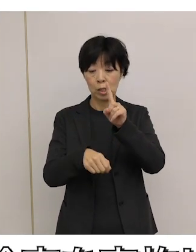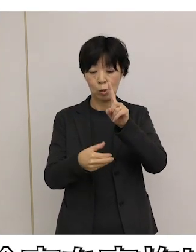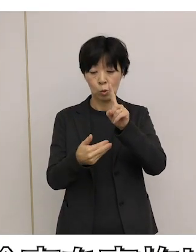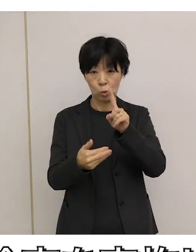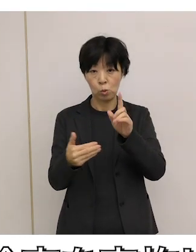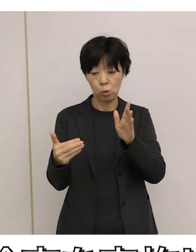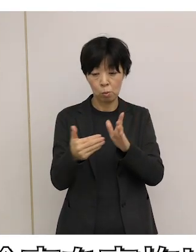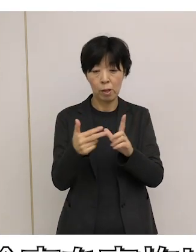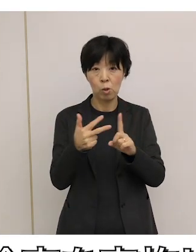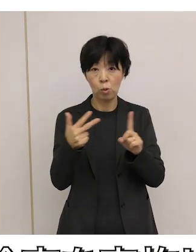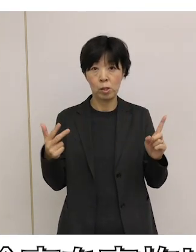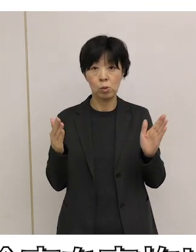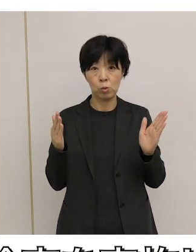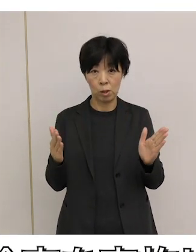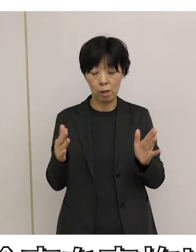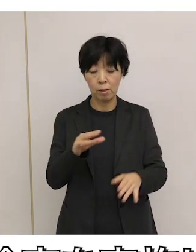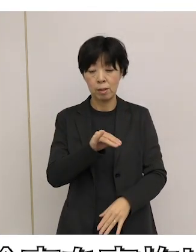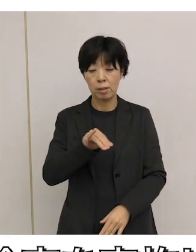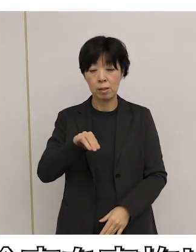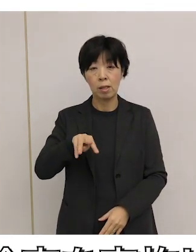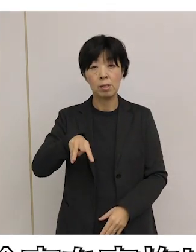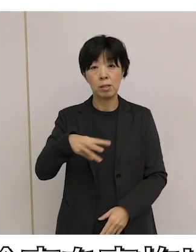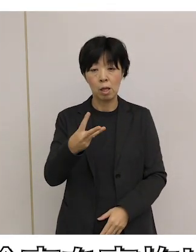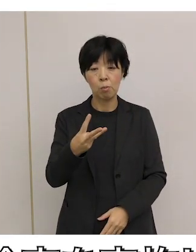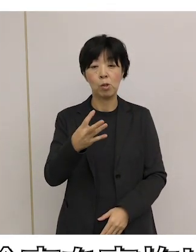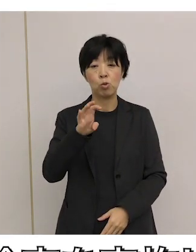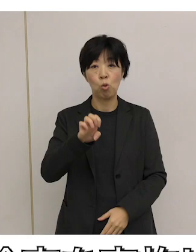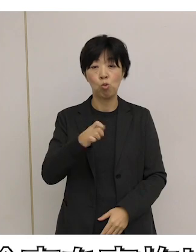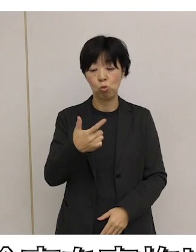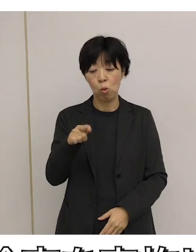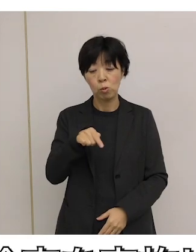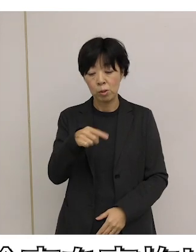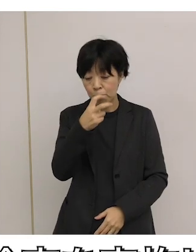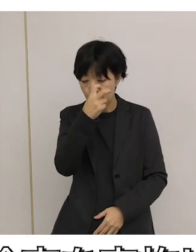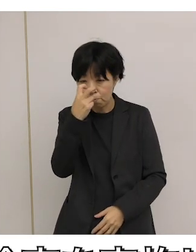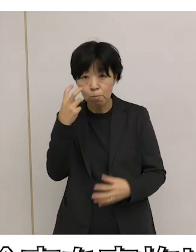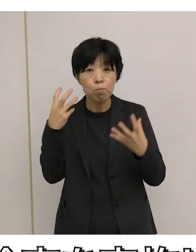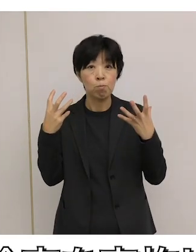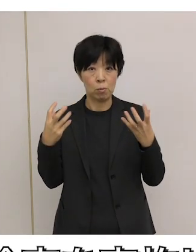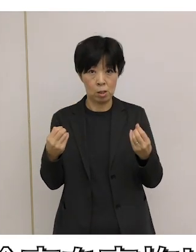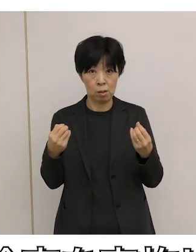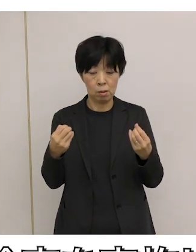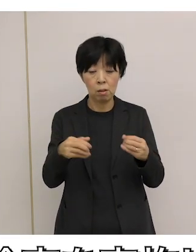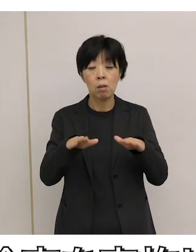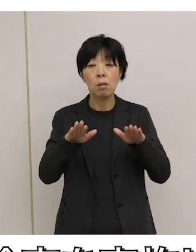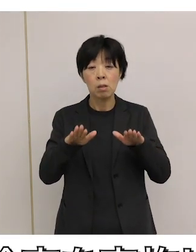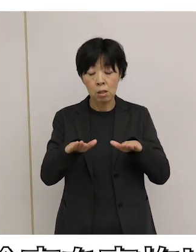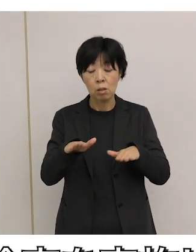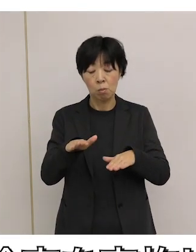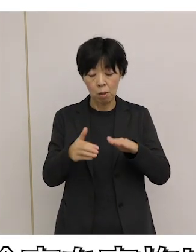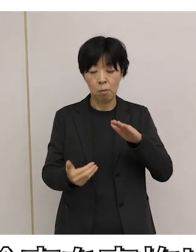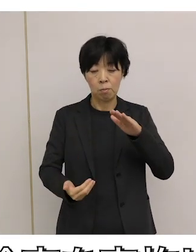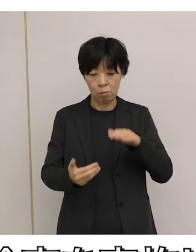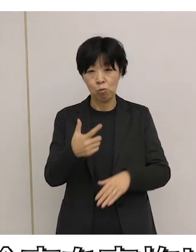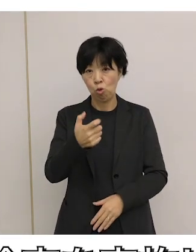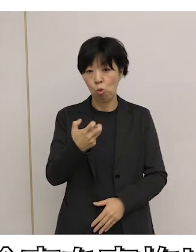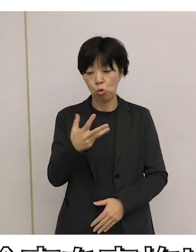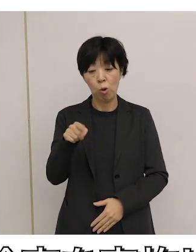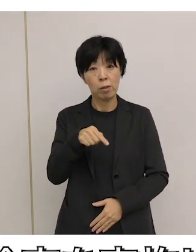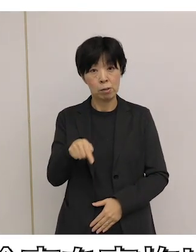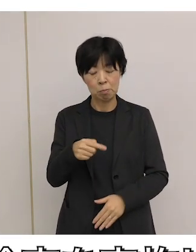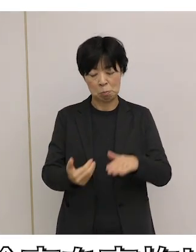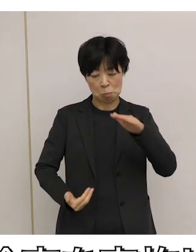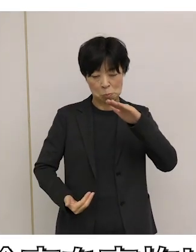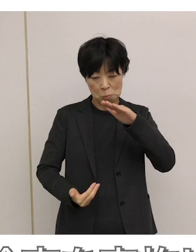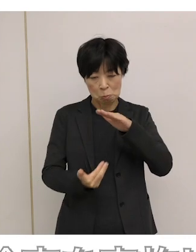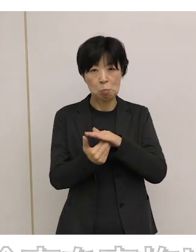に1346件の検査を実施し、これまでで最多となる68名の新規陽性者